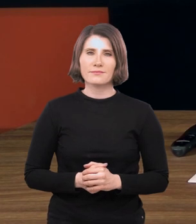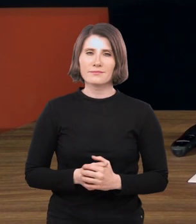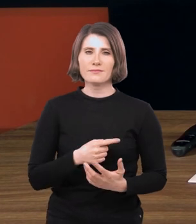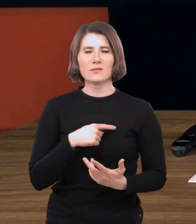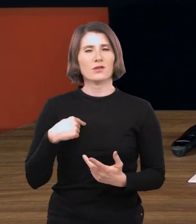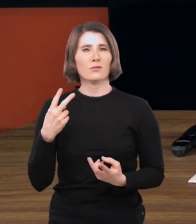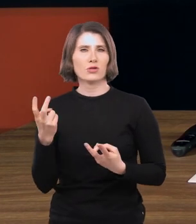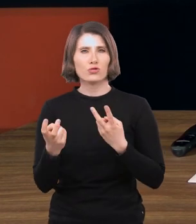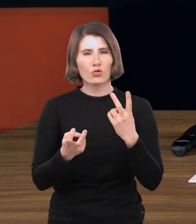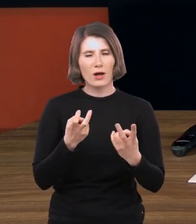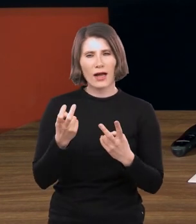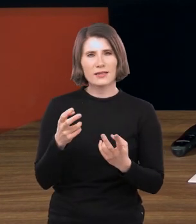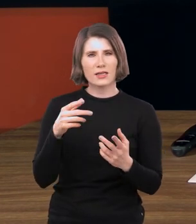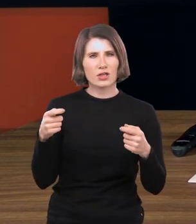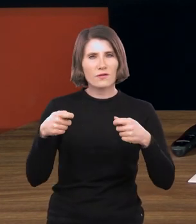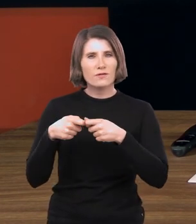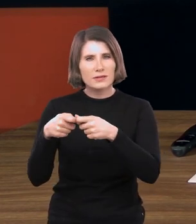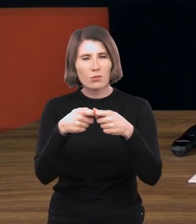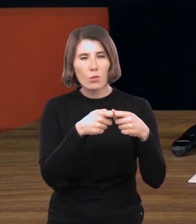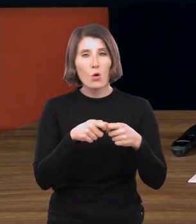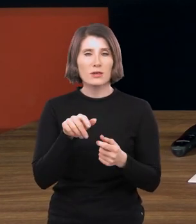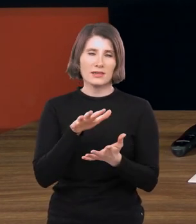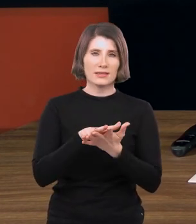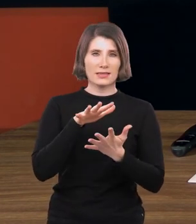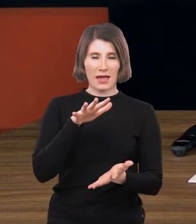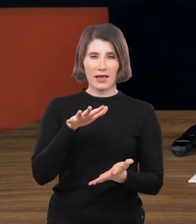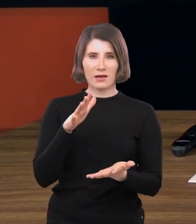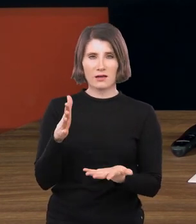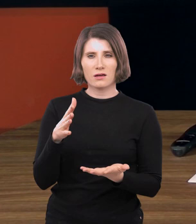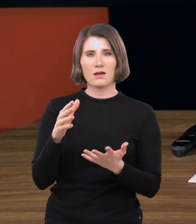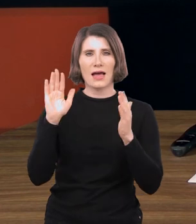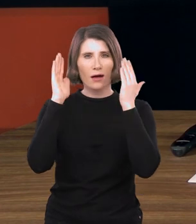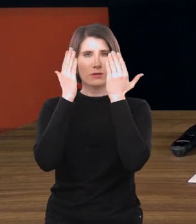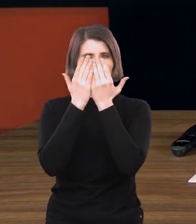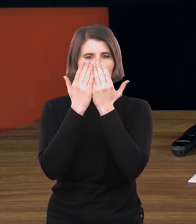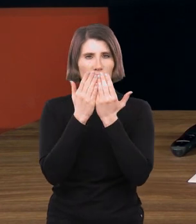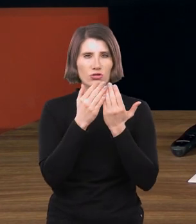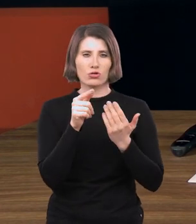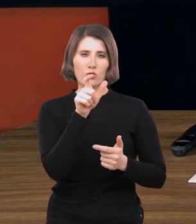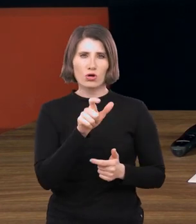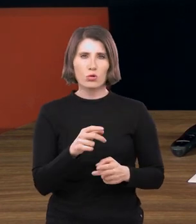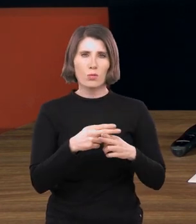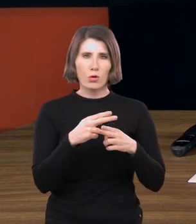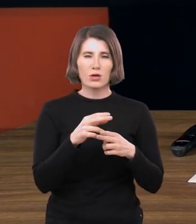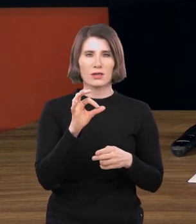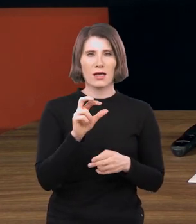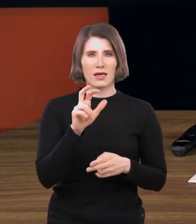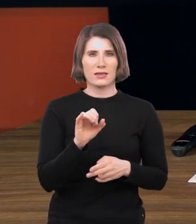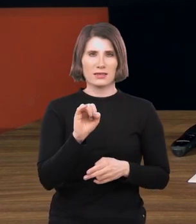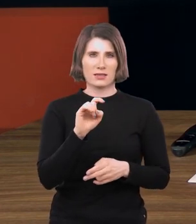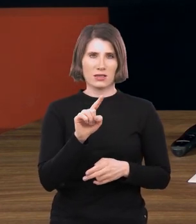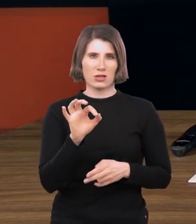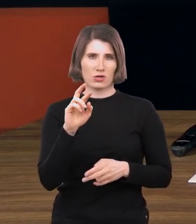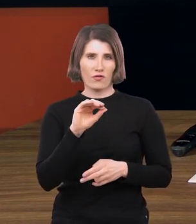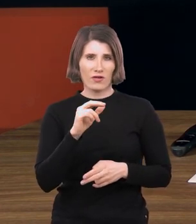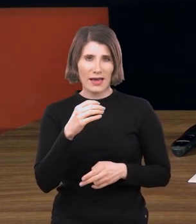pewnych wspólnych cech i pewnych cech autystycznych u schizofreników, doszli do wniosku, że